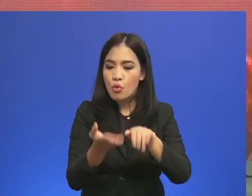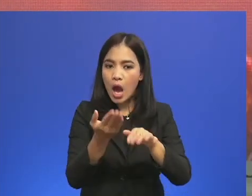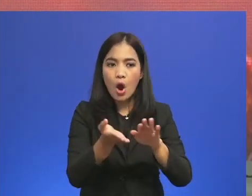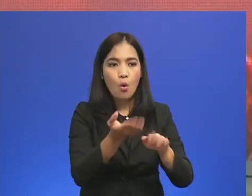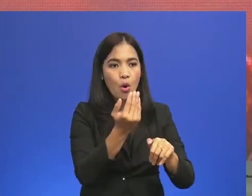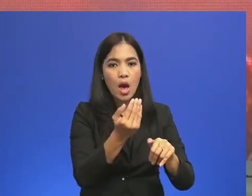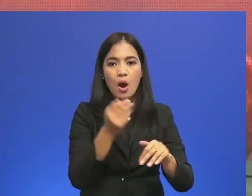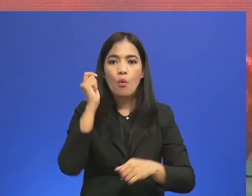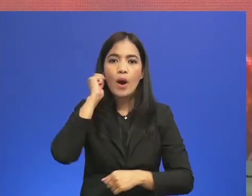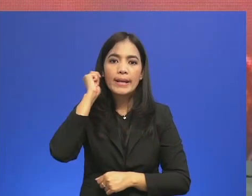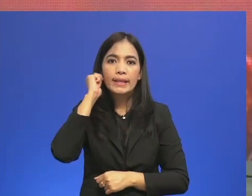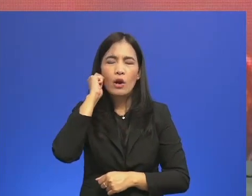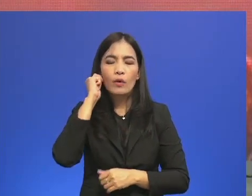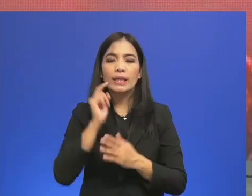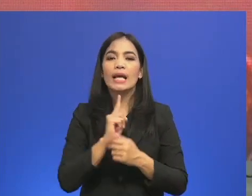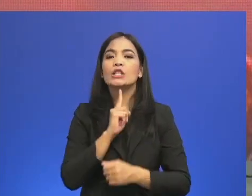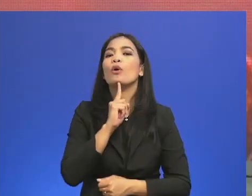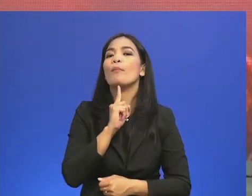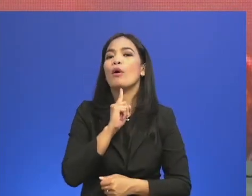berkali-kali wanita-wanita sombong.